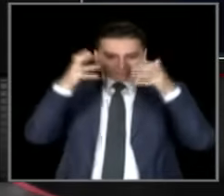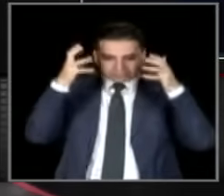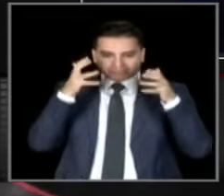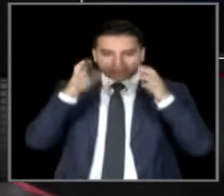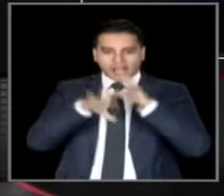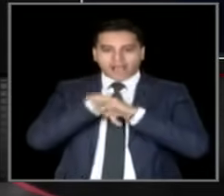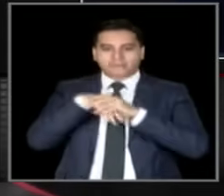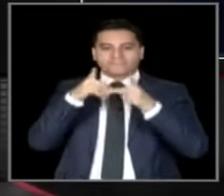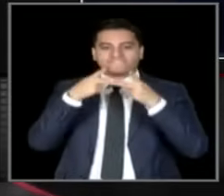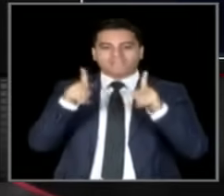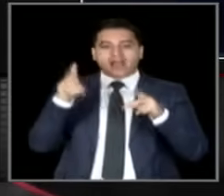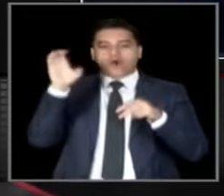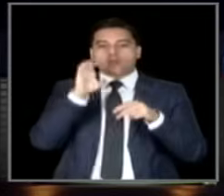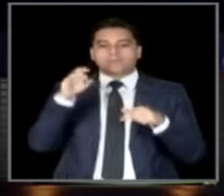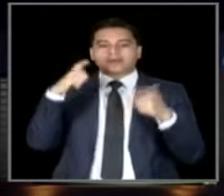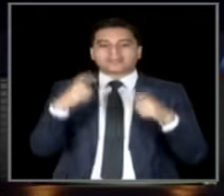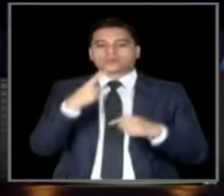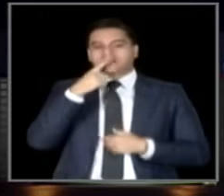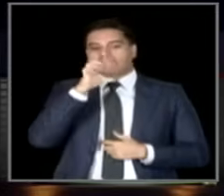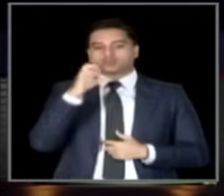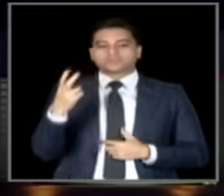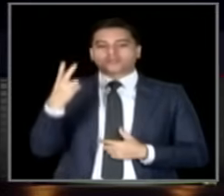الدول الأوروبية عام